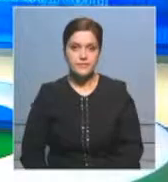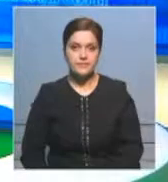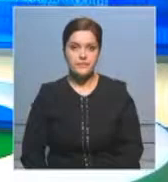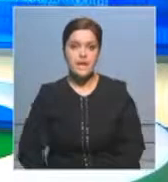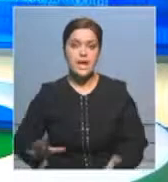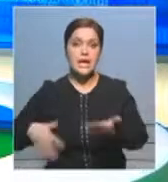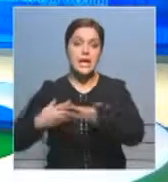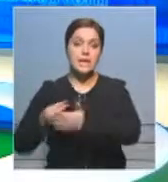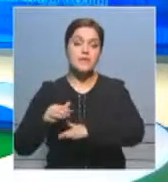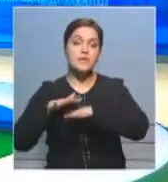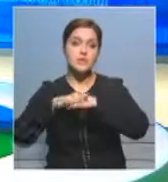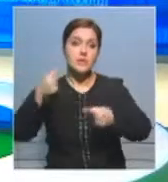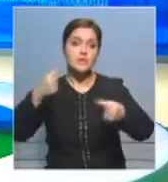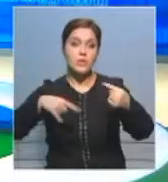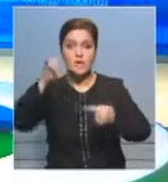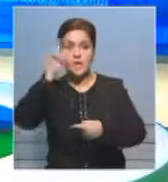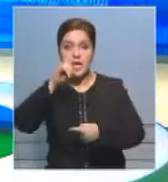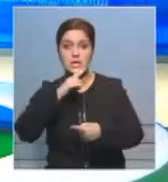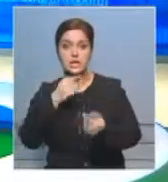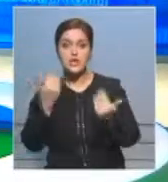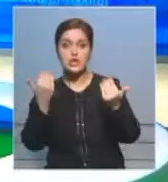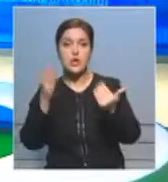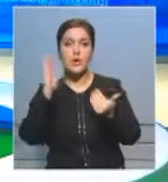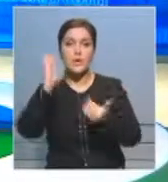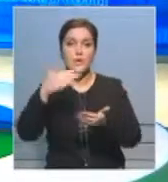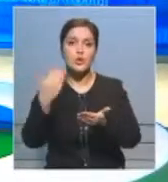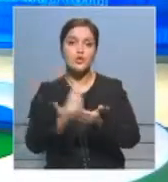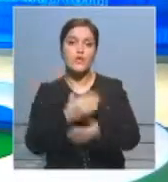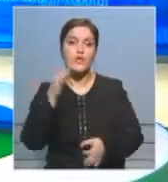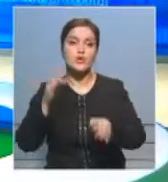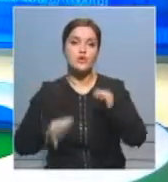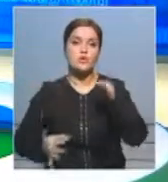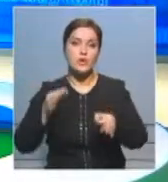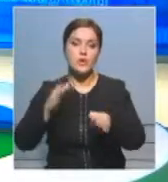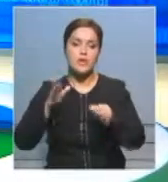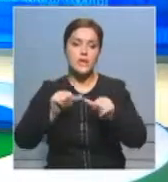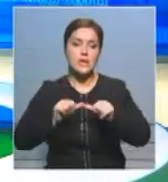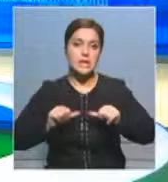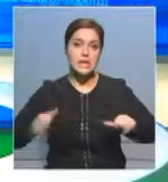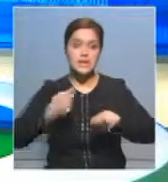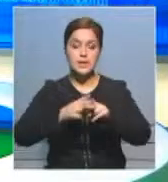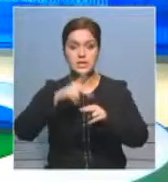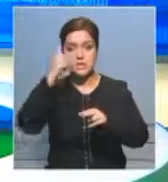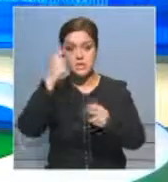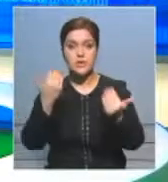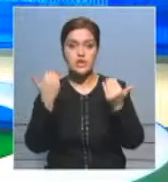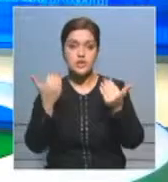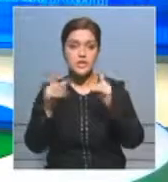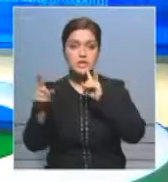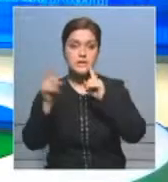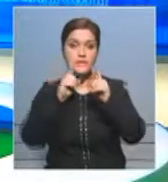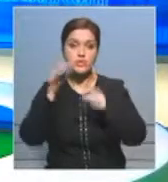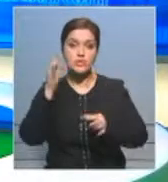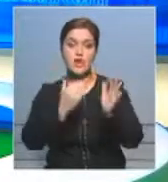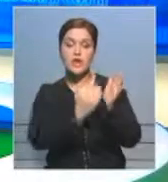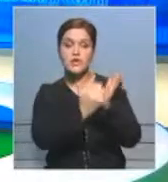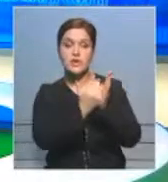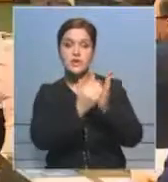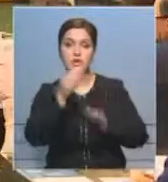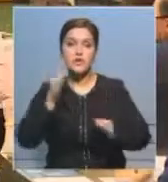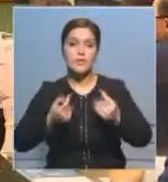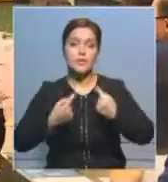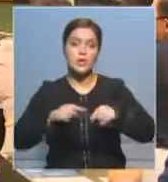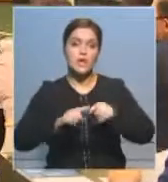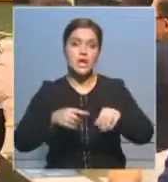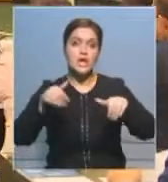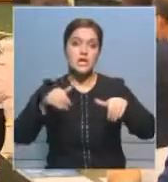инвестиционные споры в казахстане теперь будут рассматривать новое судебное коллеги об этом сообщили сегодня на расширенном совещании судей высшего